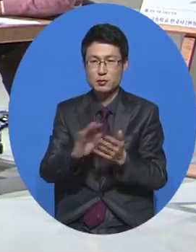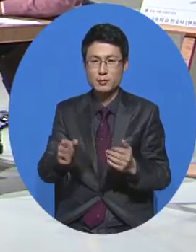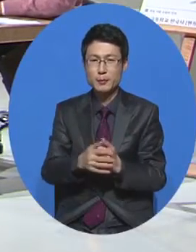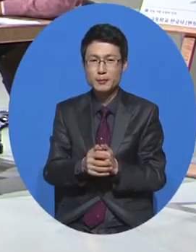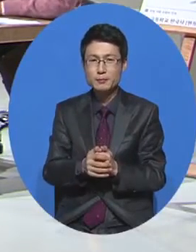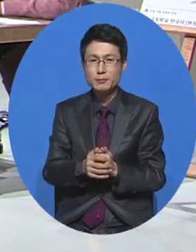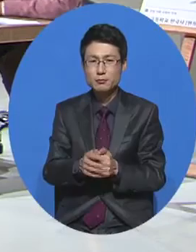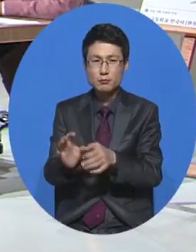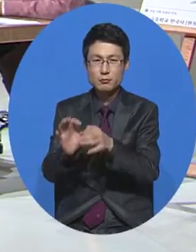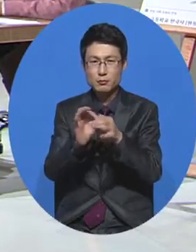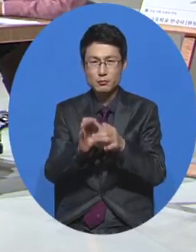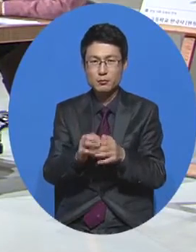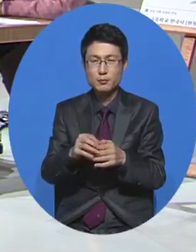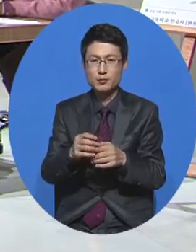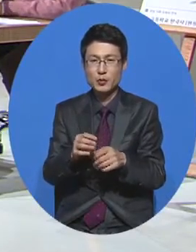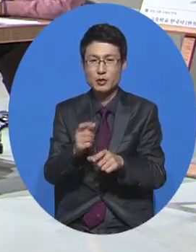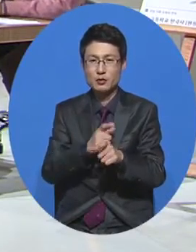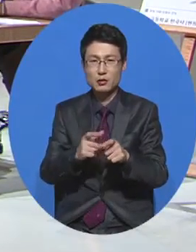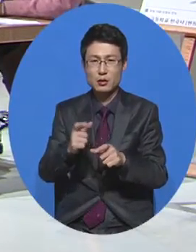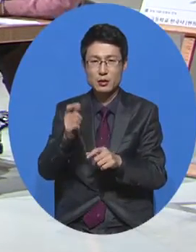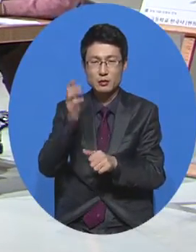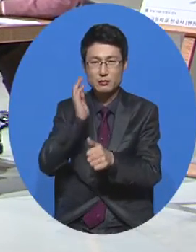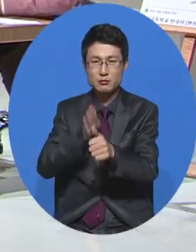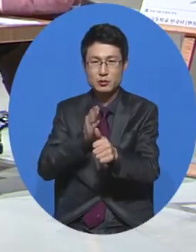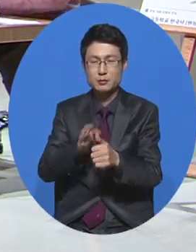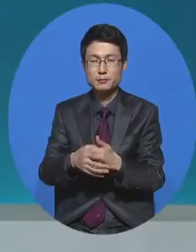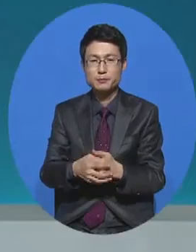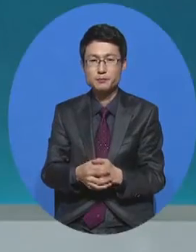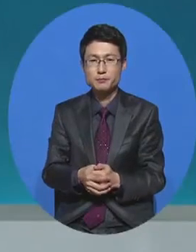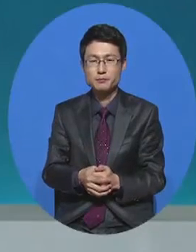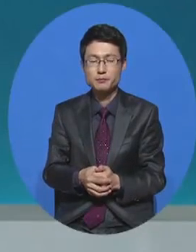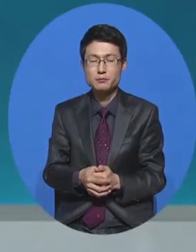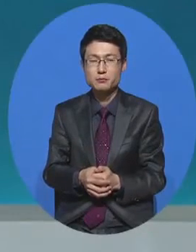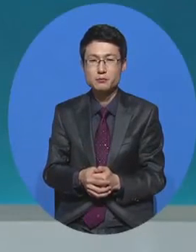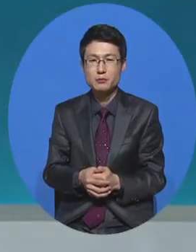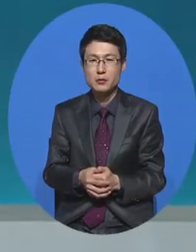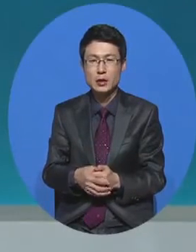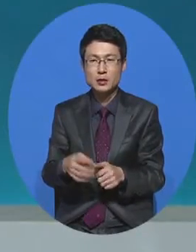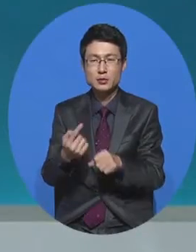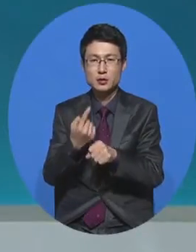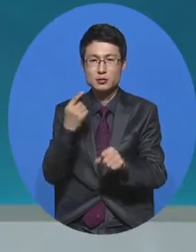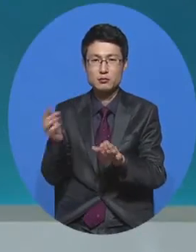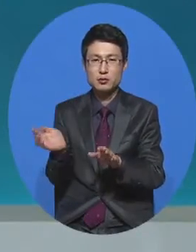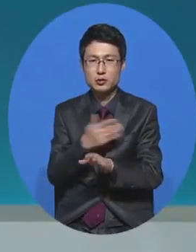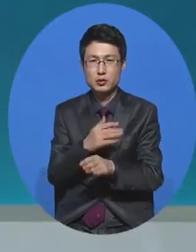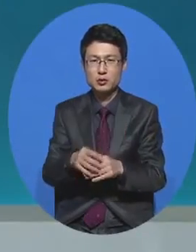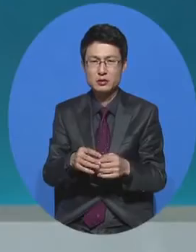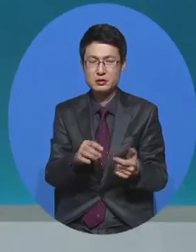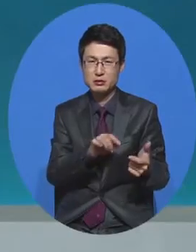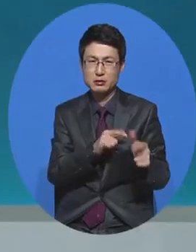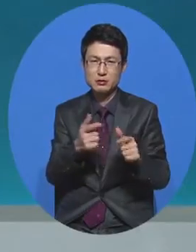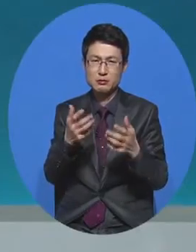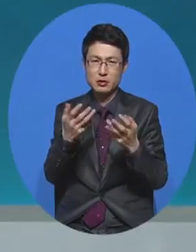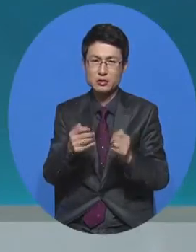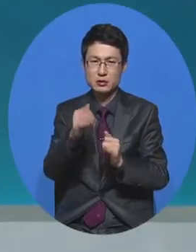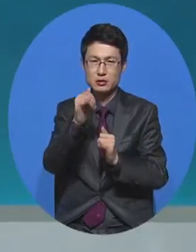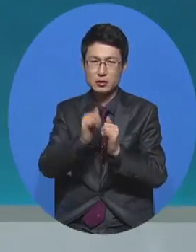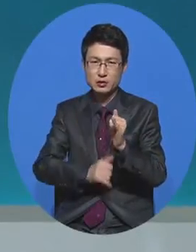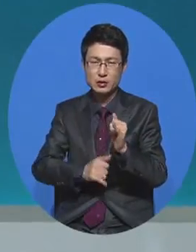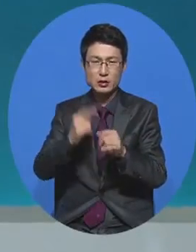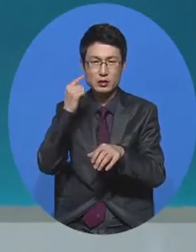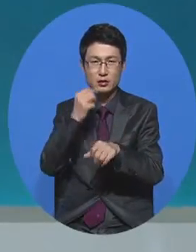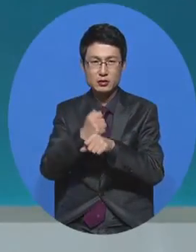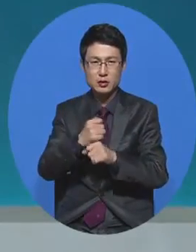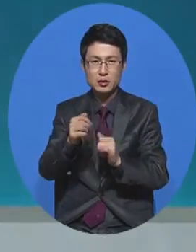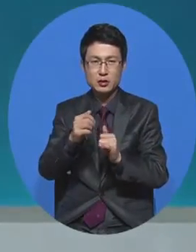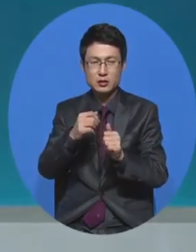관련되서 얘기 한마디 해주시죠 네 사실은 작년부터 수많은 역사학자 온